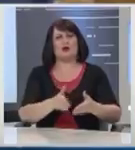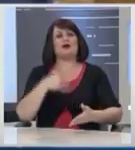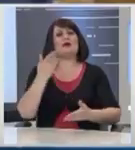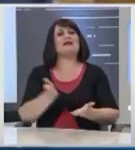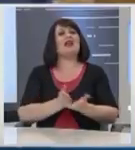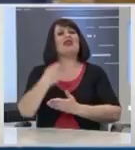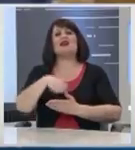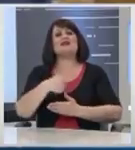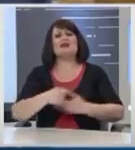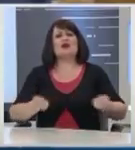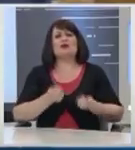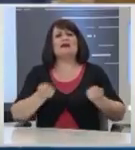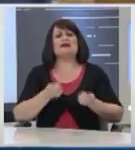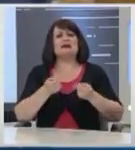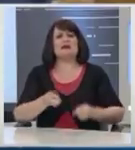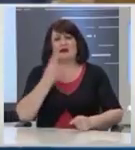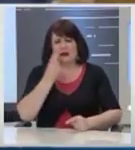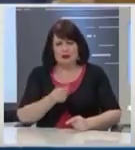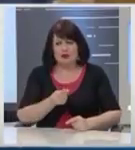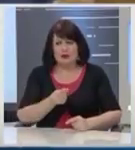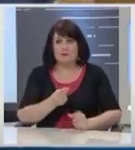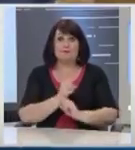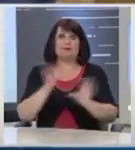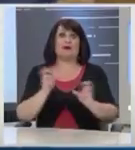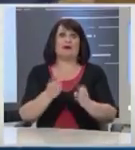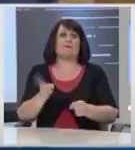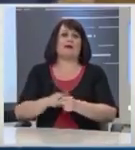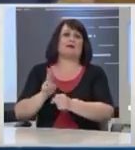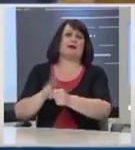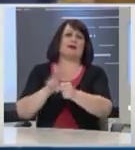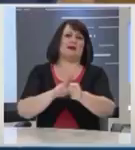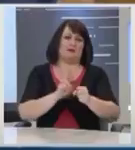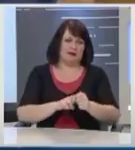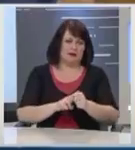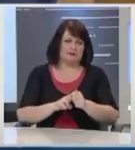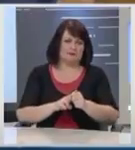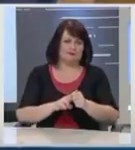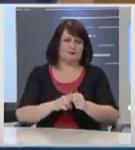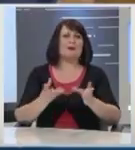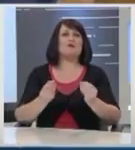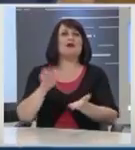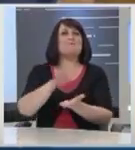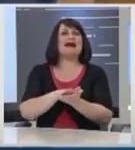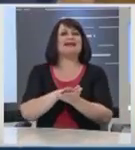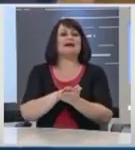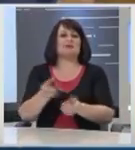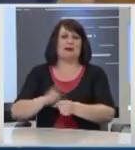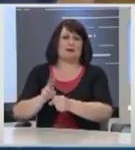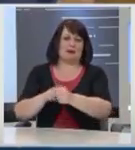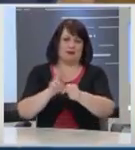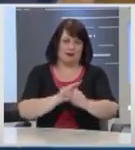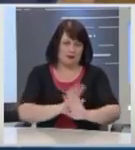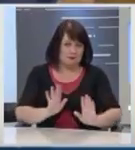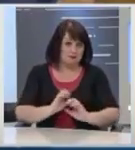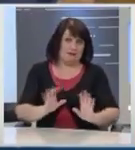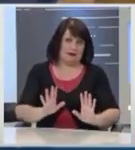εξέλιξη, γίναμε μάρτυρες ευνηδίων θανάτων πολλών εκ των βασικών μαρτύρων.